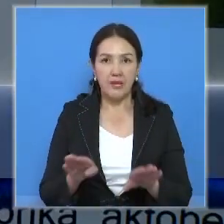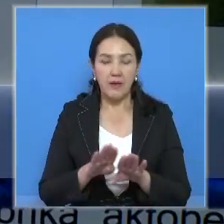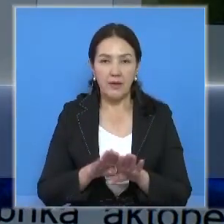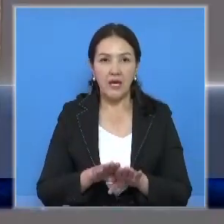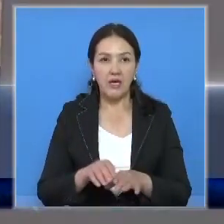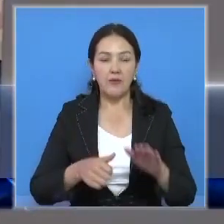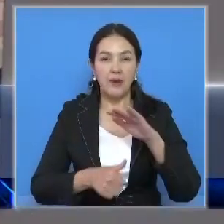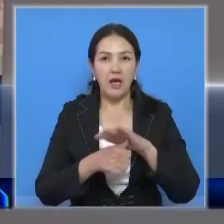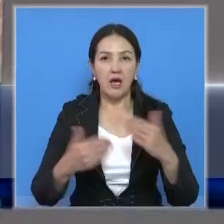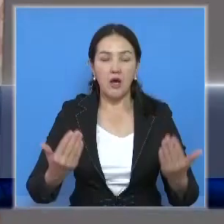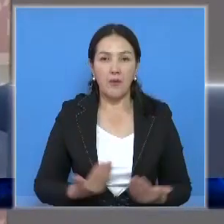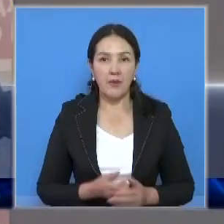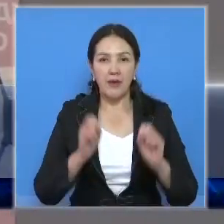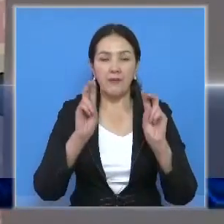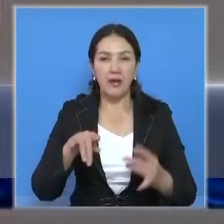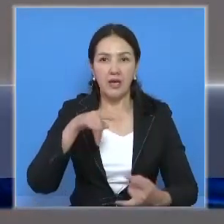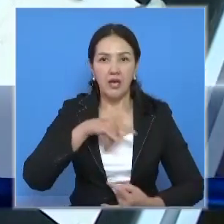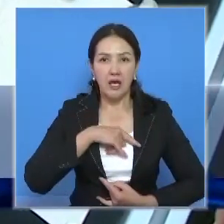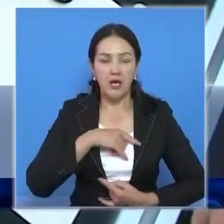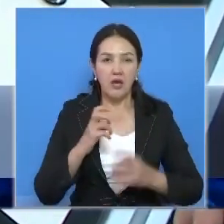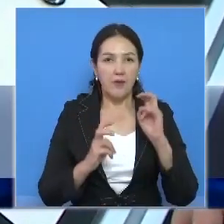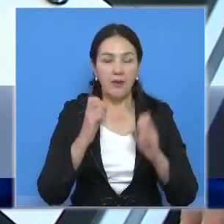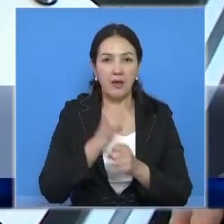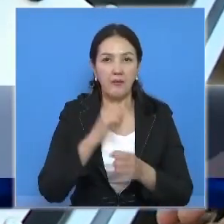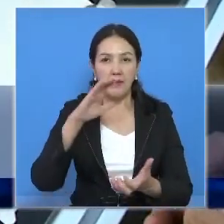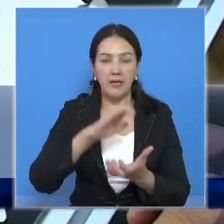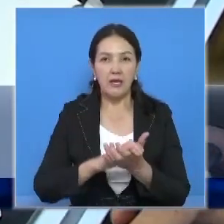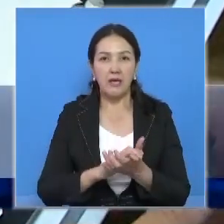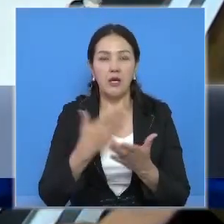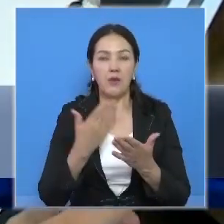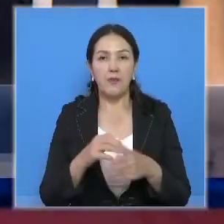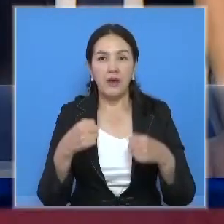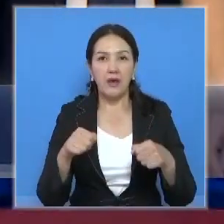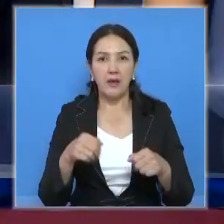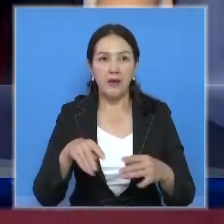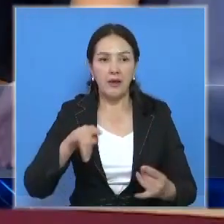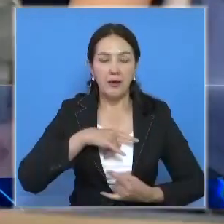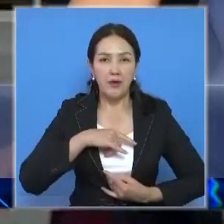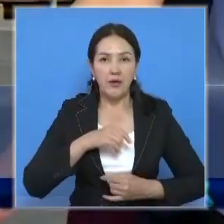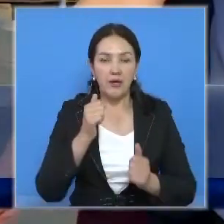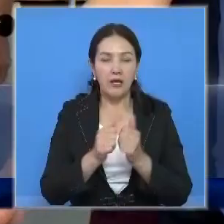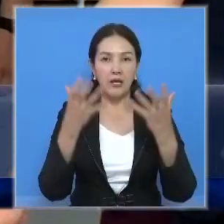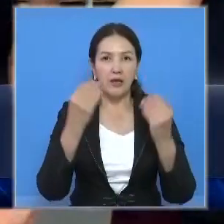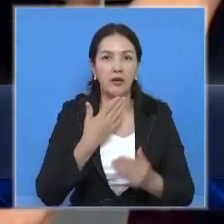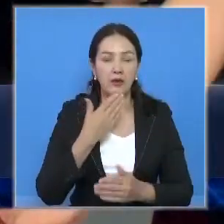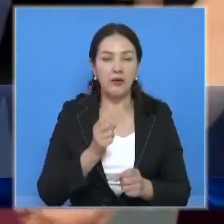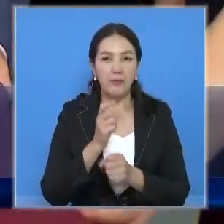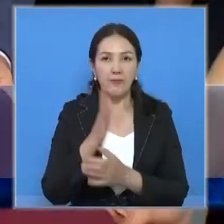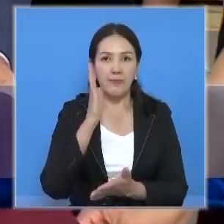Қатар аймақ басшысы өңірдегі арнайы киім тігетін ірі фабрикалардың жұмысымен танысты. Жергілікті өндірушілердің киімдеріне күннен күнге сұраныс артып келеді.